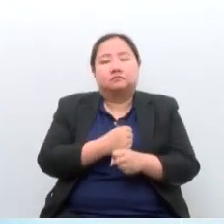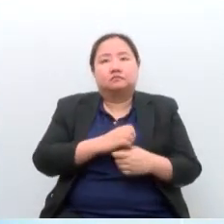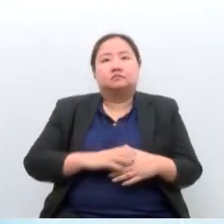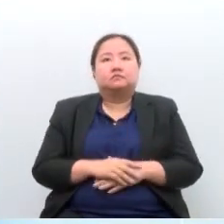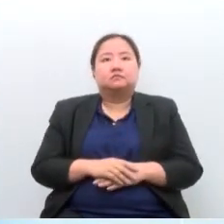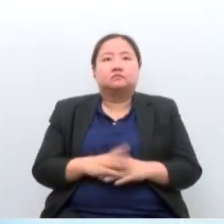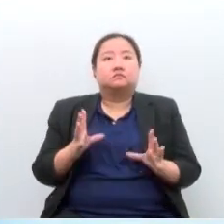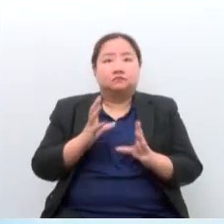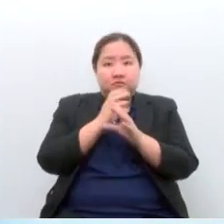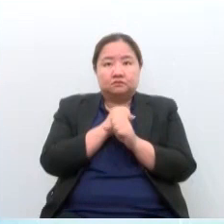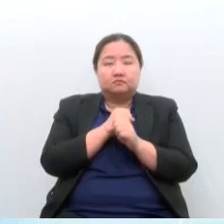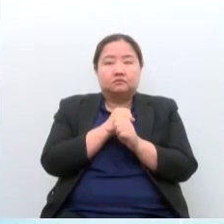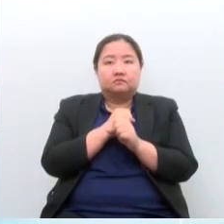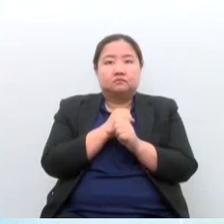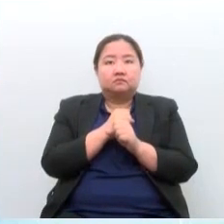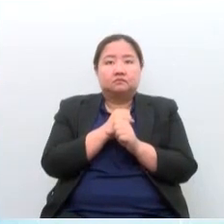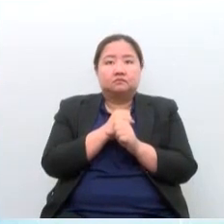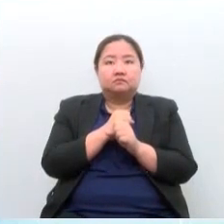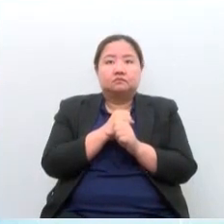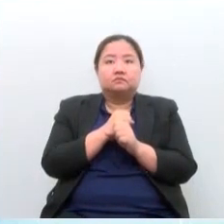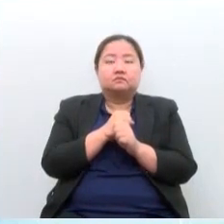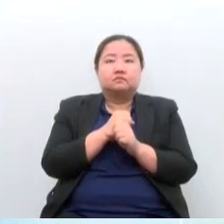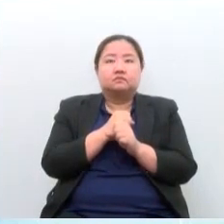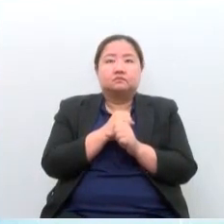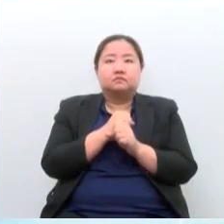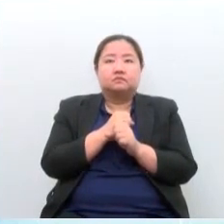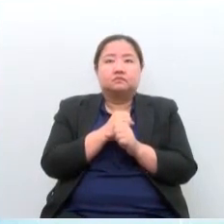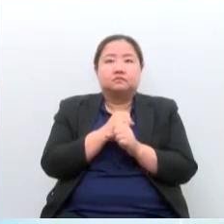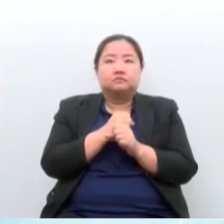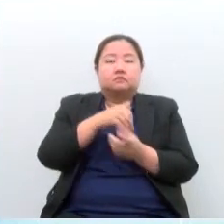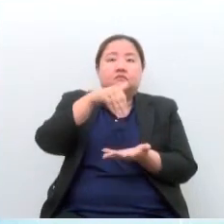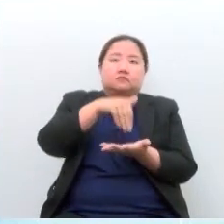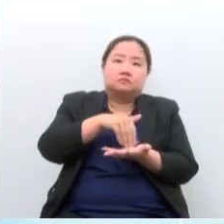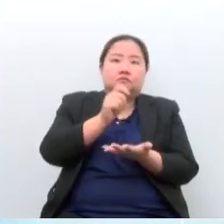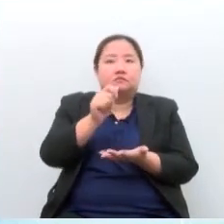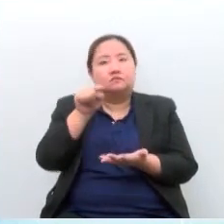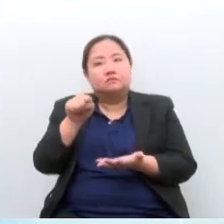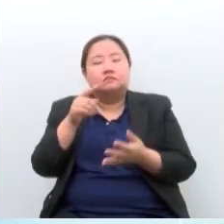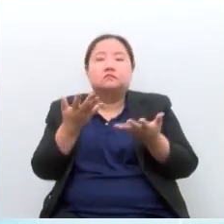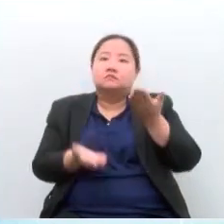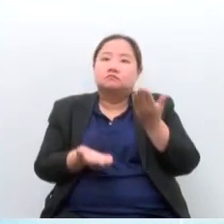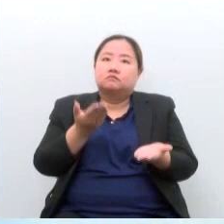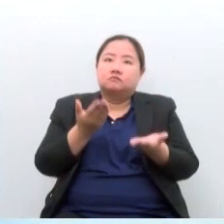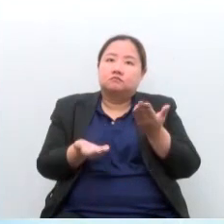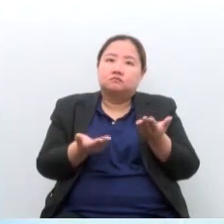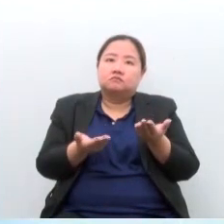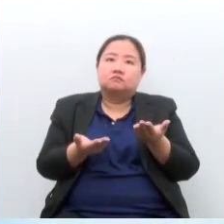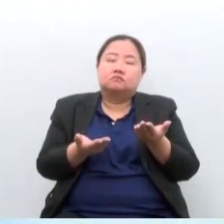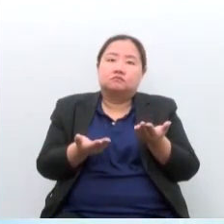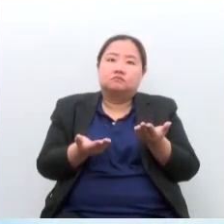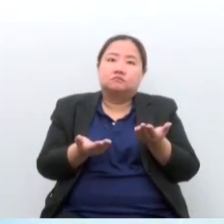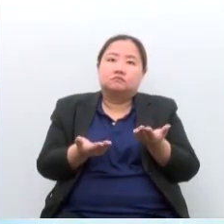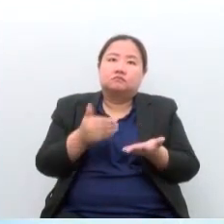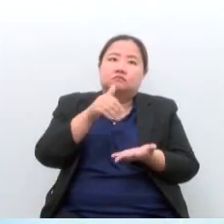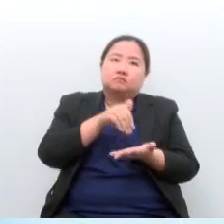เรียนเอ่อศูนย์อำเภอศูนย์เครือข่ายเขตพื้นที่นะครับศูนย์